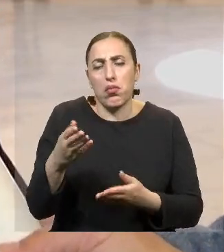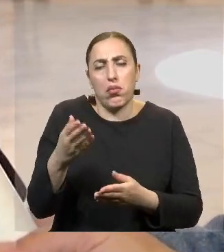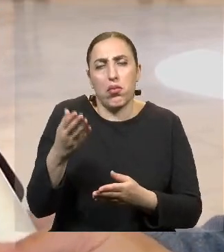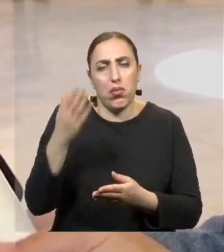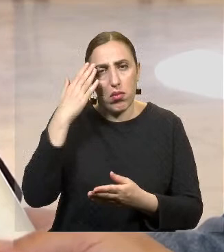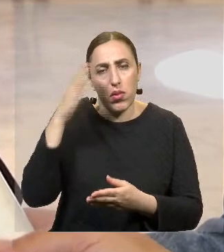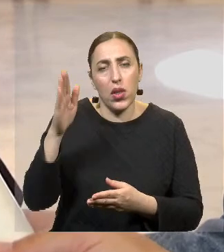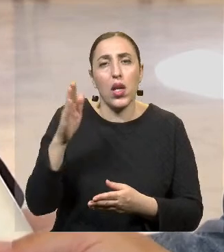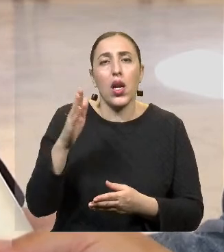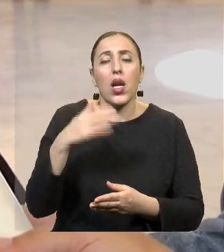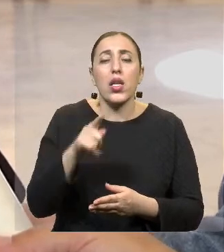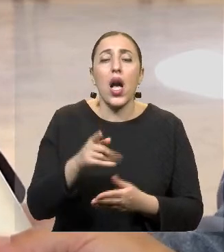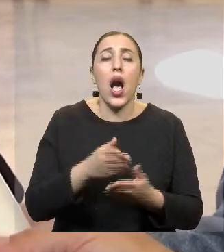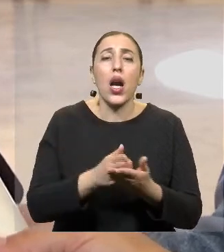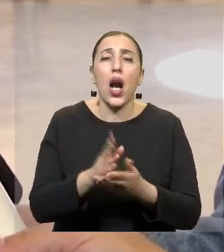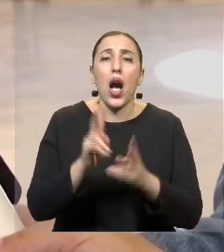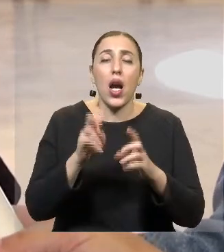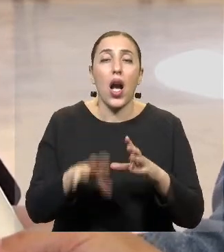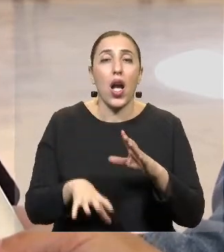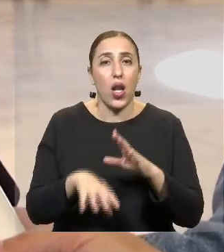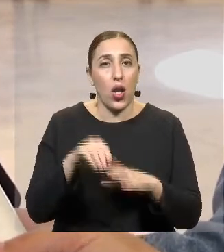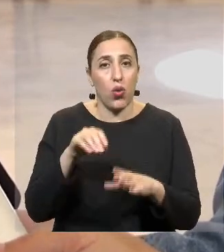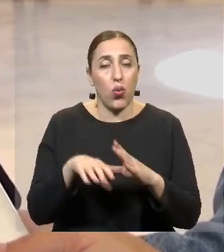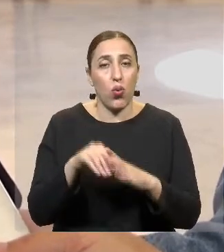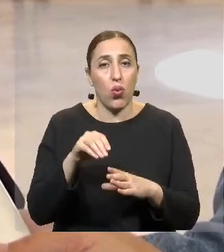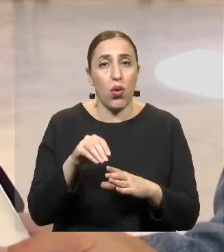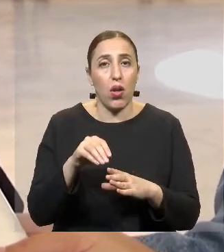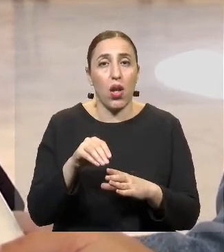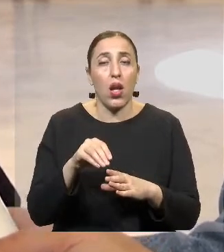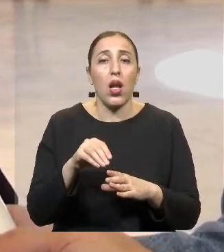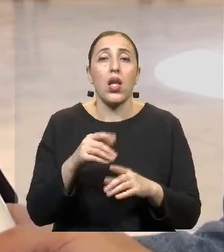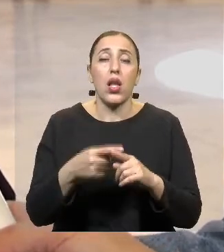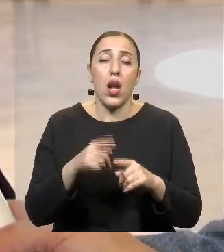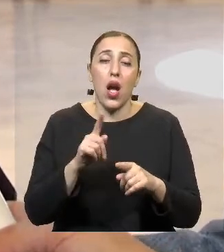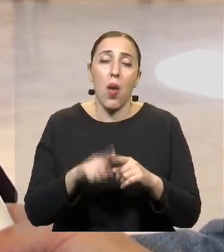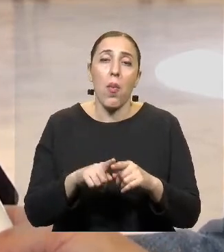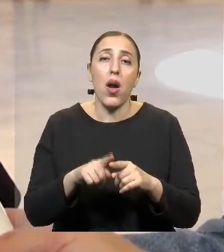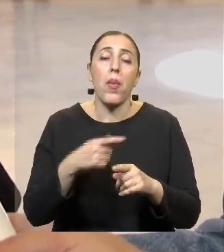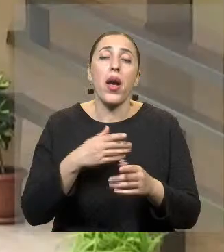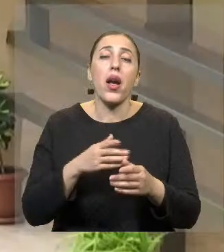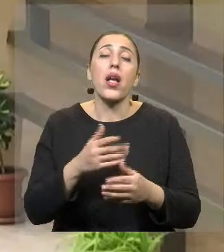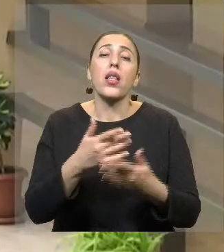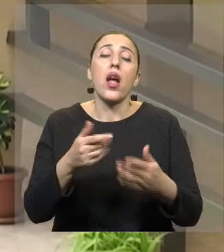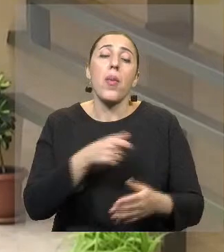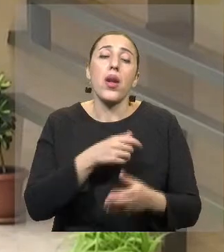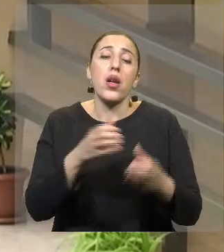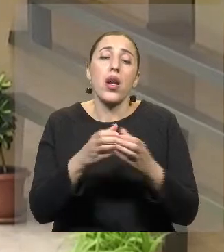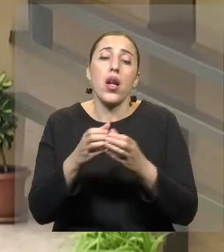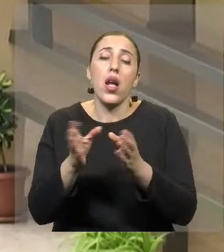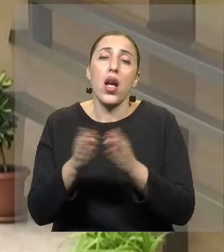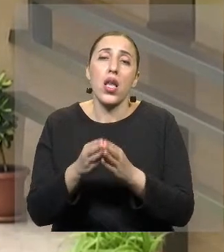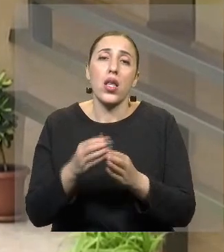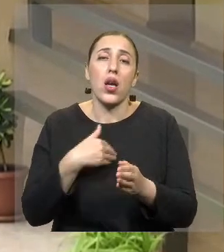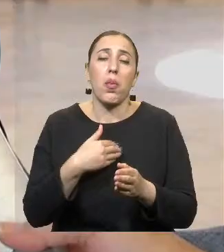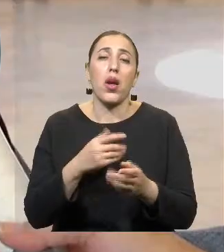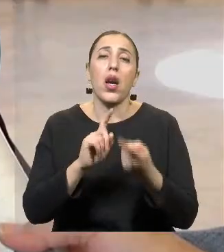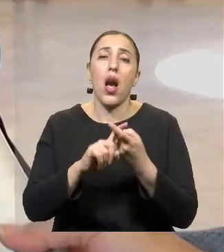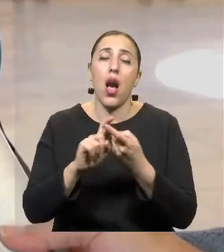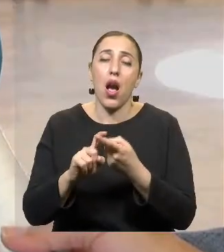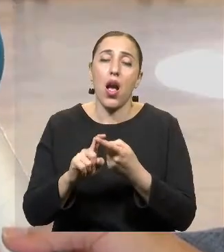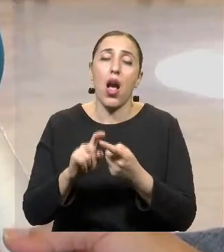է։ Համայն այն դեպս այն